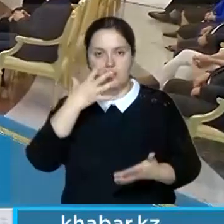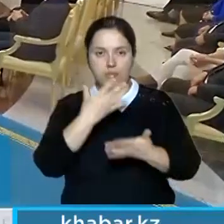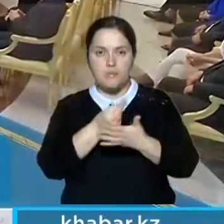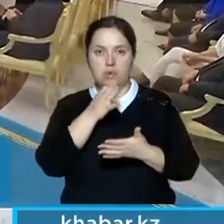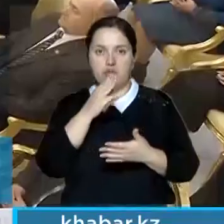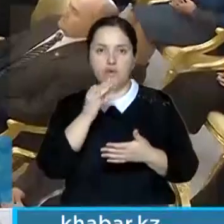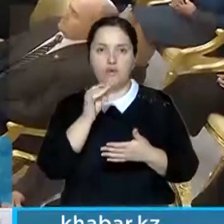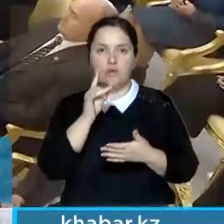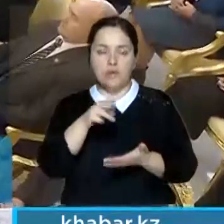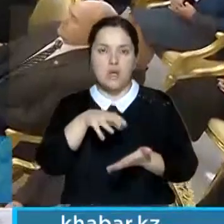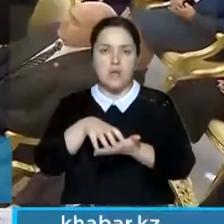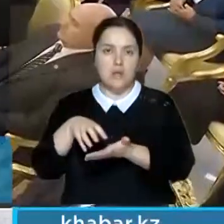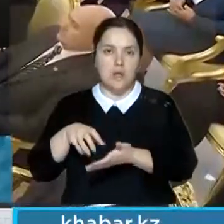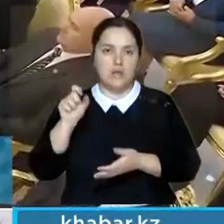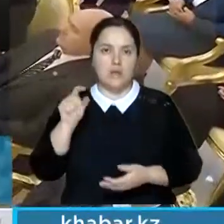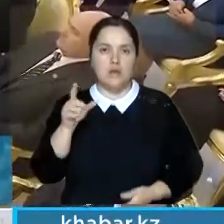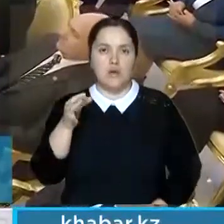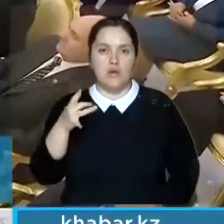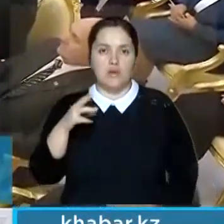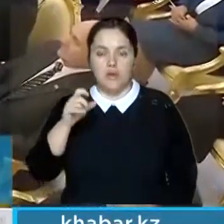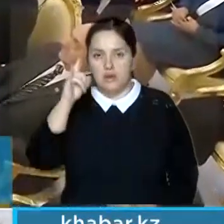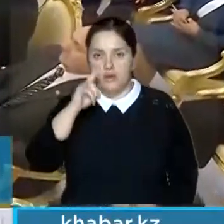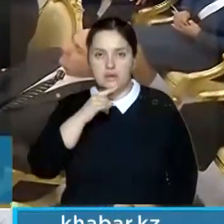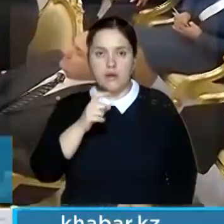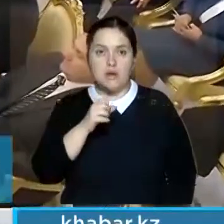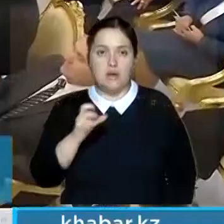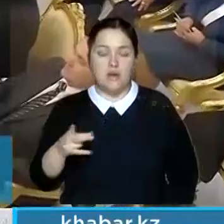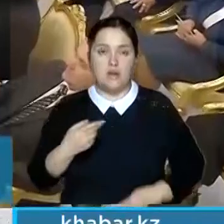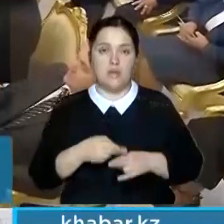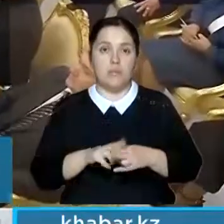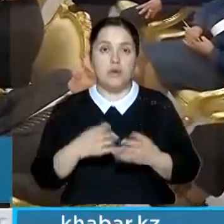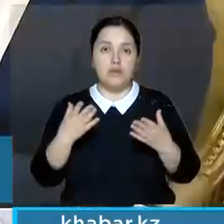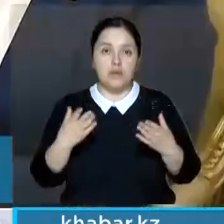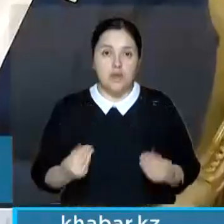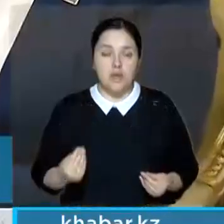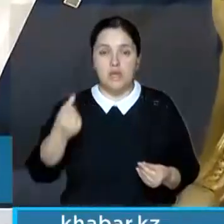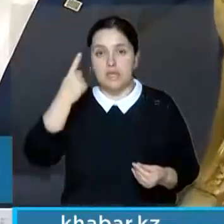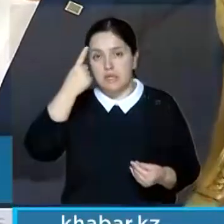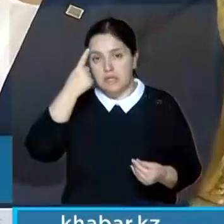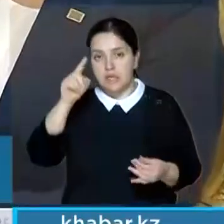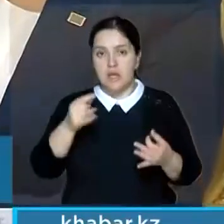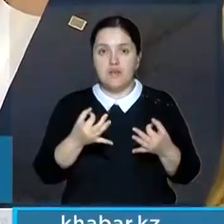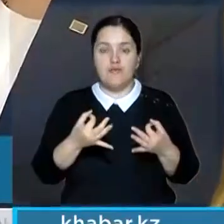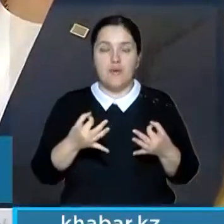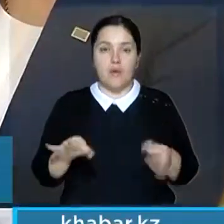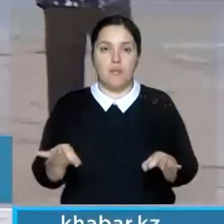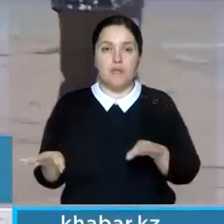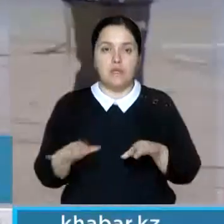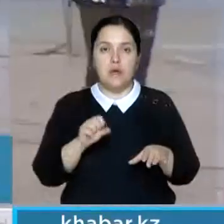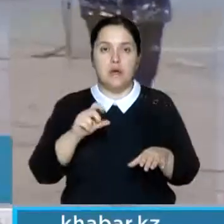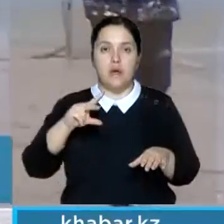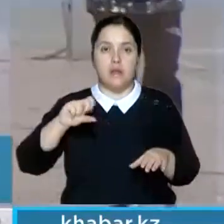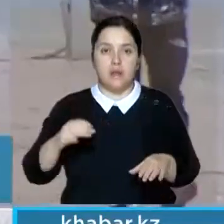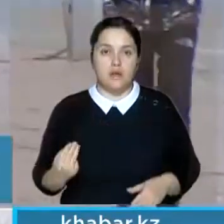тюркских каганатов, Золотой Орды и Казахского ханства. В этот день воплотилась в жизнь идея свободы, за которую боролись деятели Алаш.